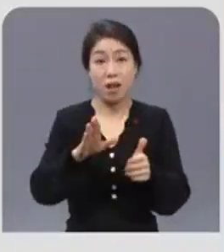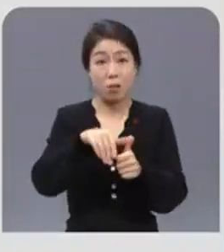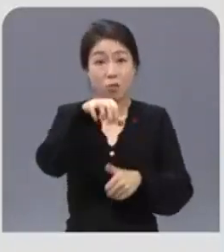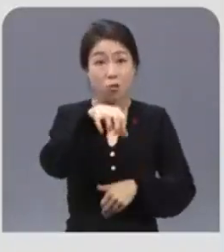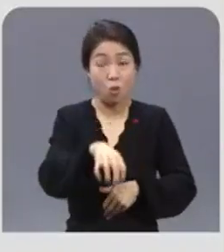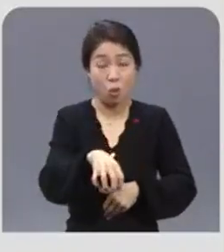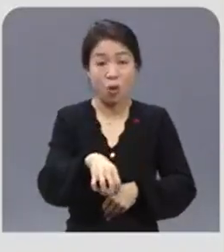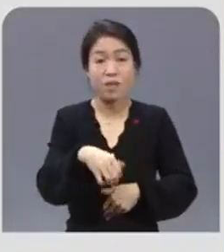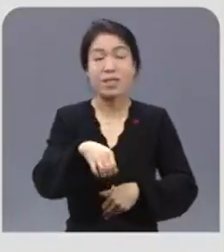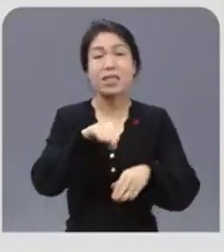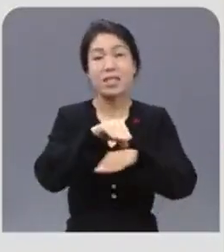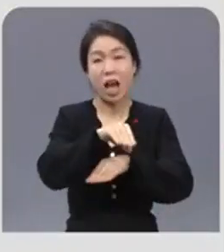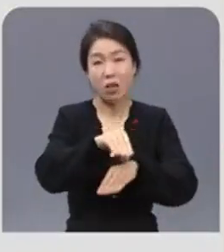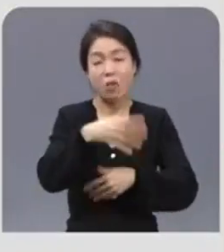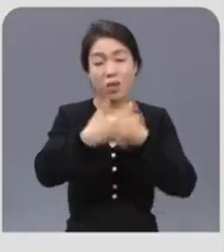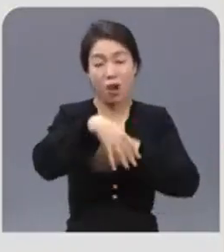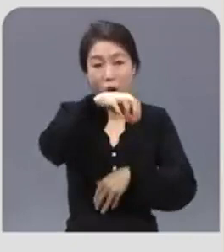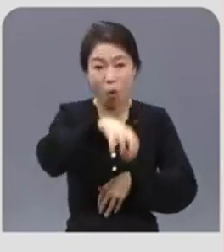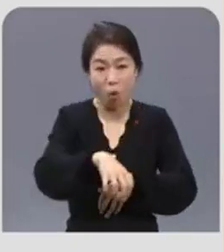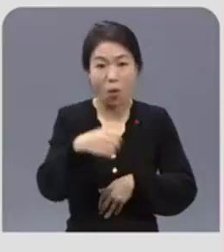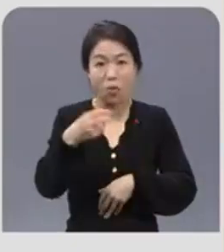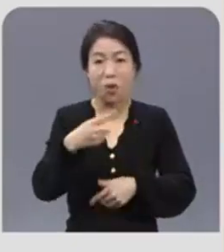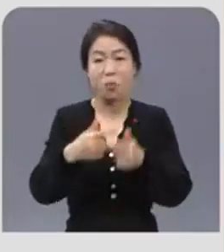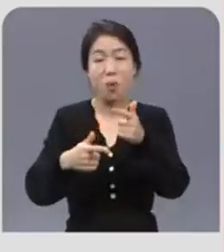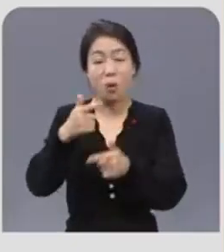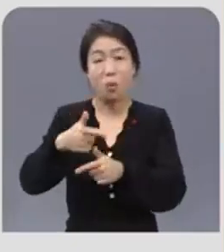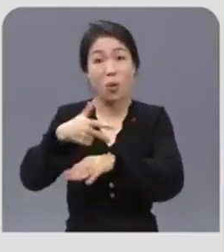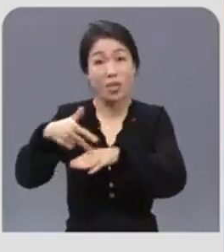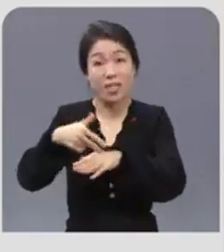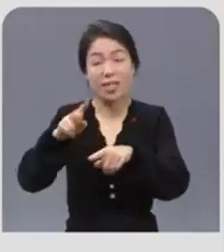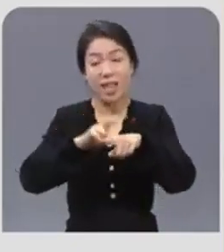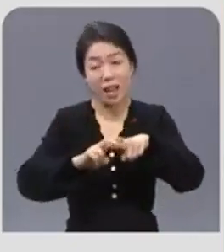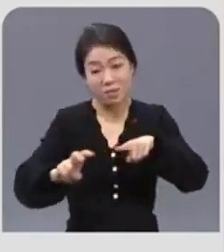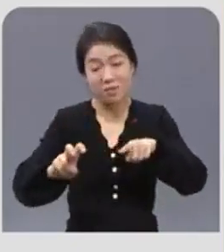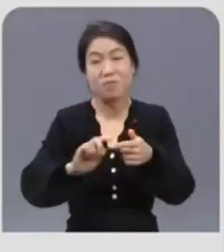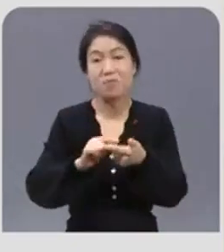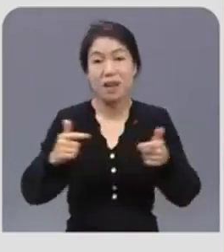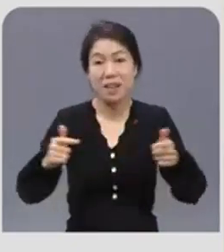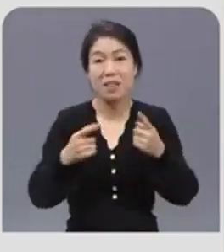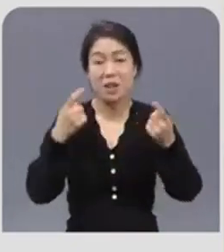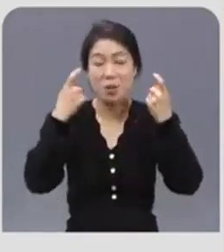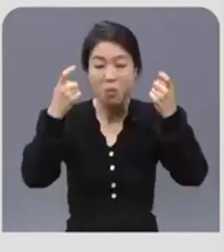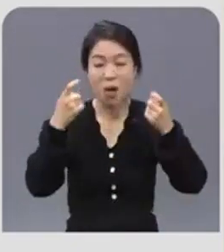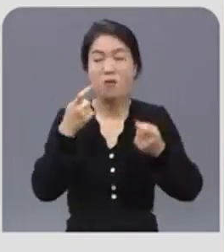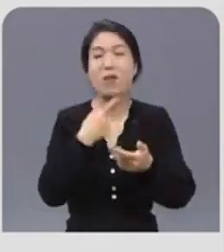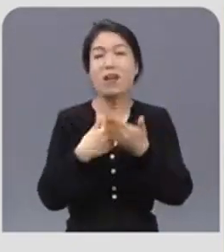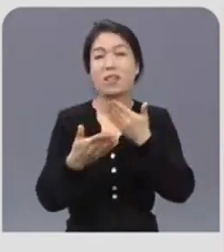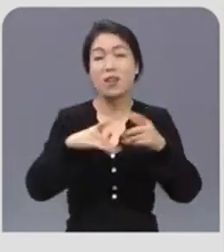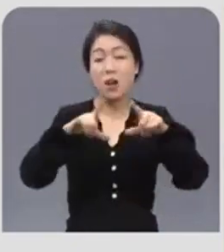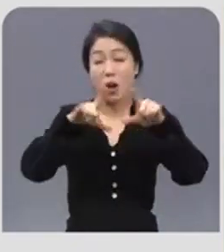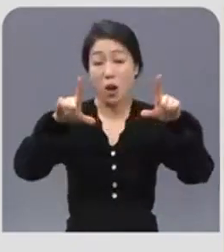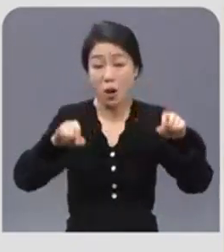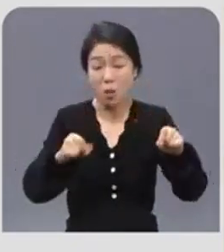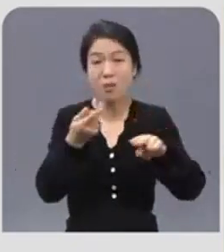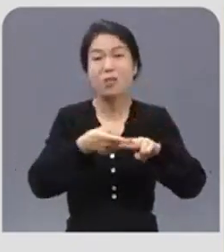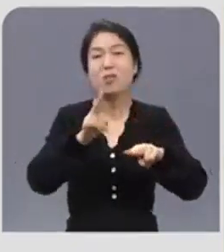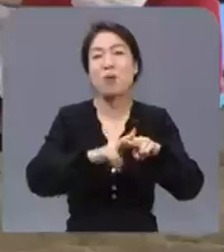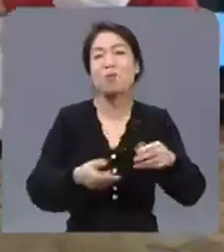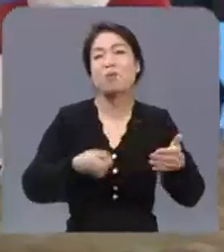평군은 자동차 극장 관람권 목포시와 진도군이 해상케이블카 등 관광 체험권이 주요 답례품 가운데